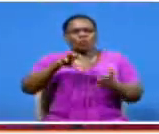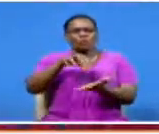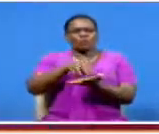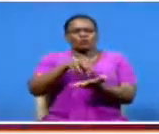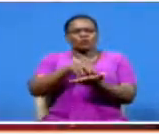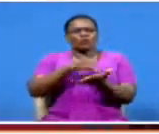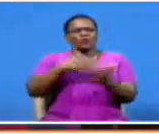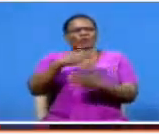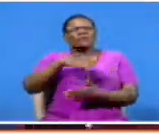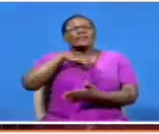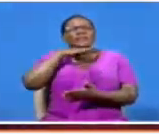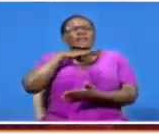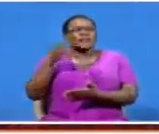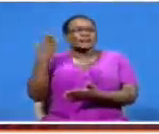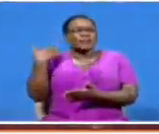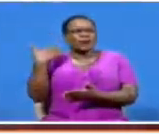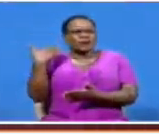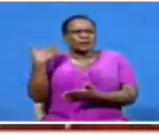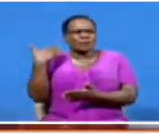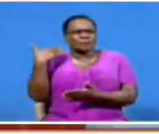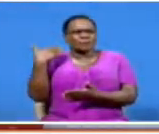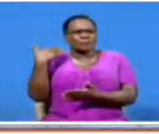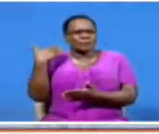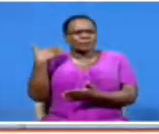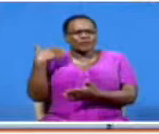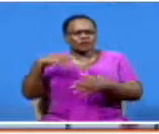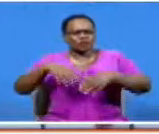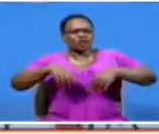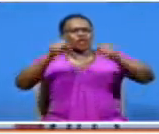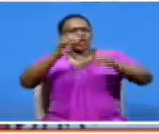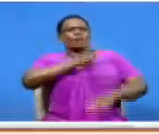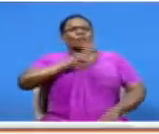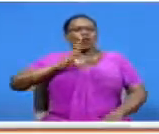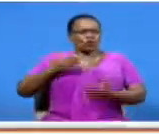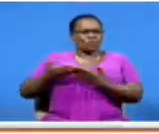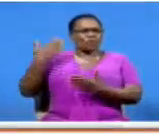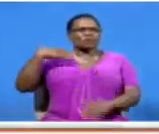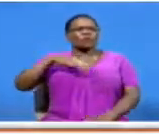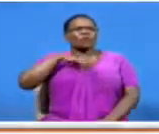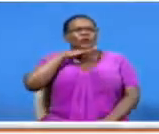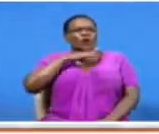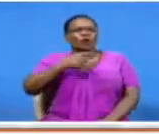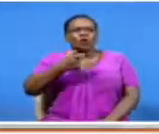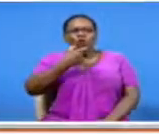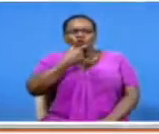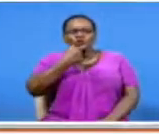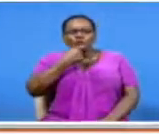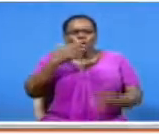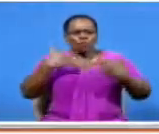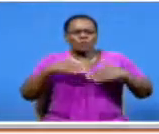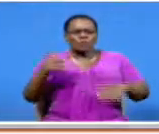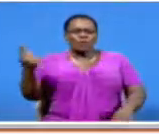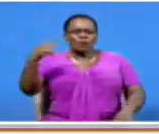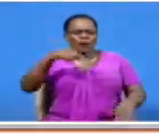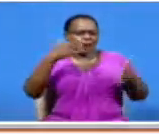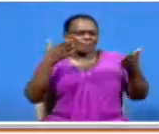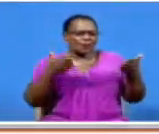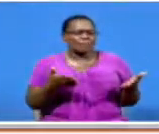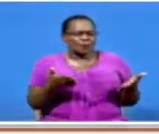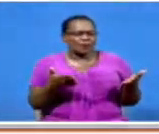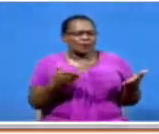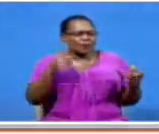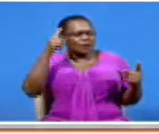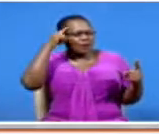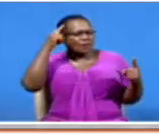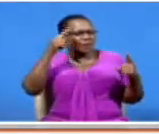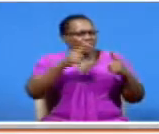baada ya kifo cha mzee Willy Sotondi aliyekuwa mwenyekiti wa baraza hilo. Wajaluo walikuja hapa